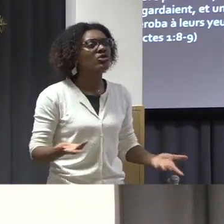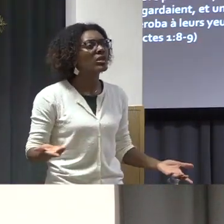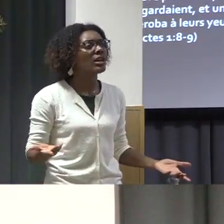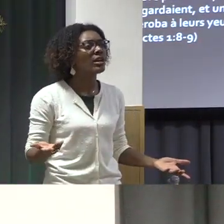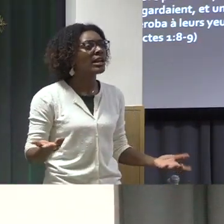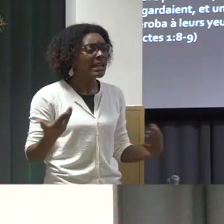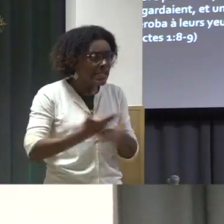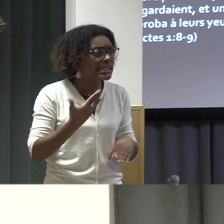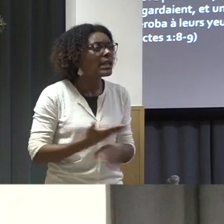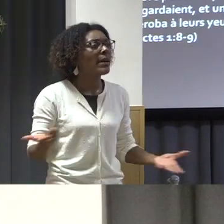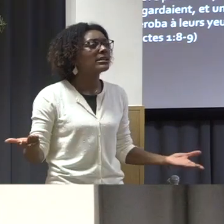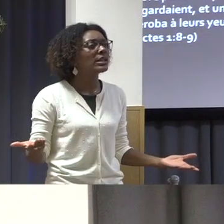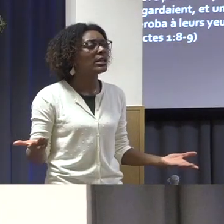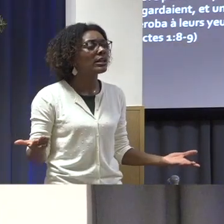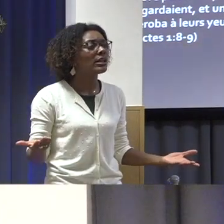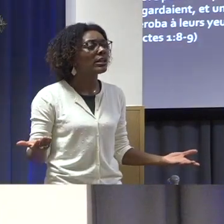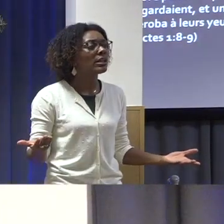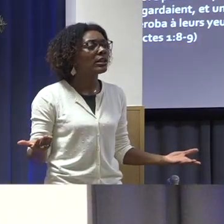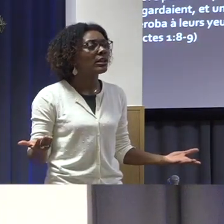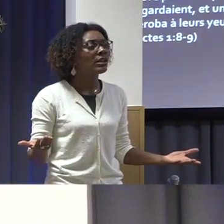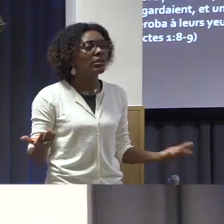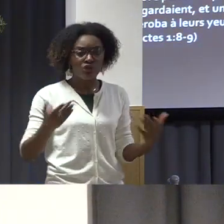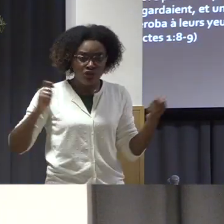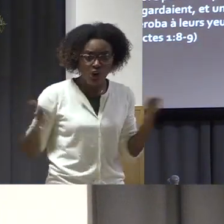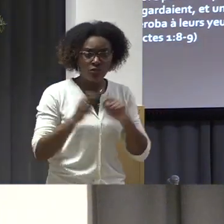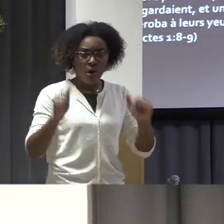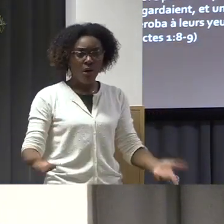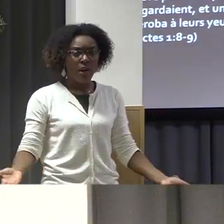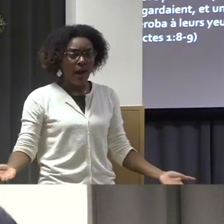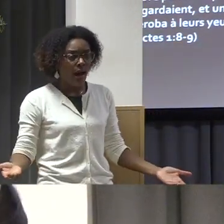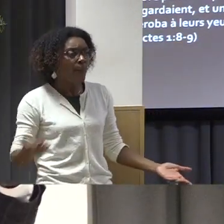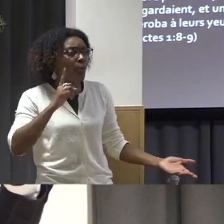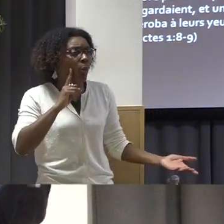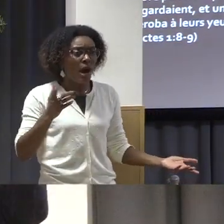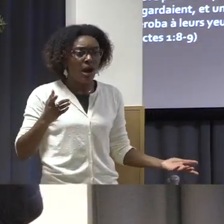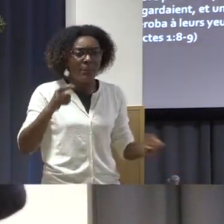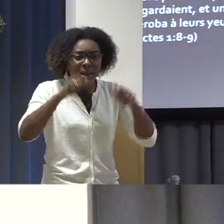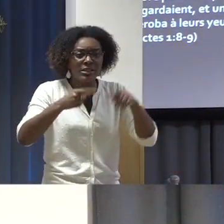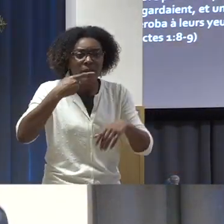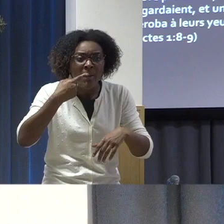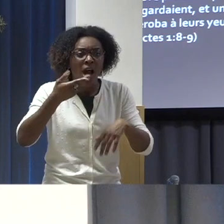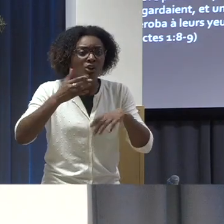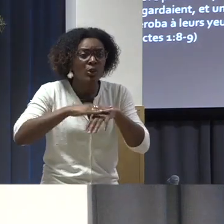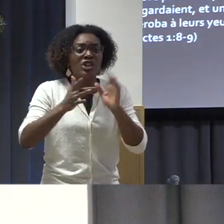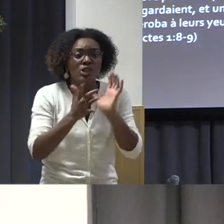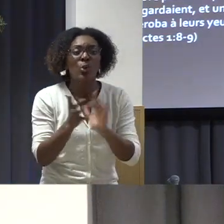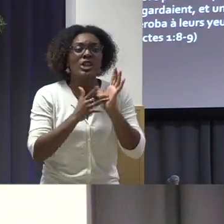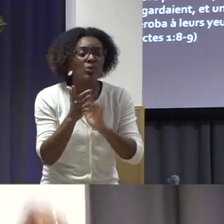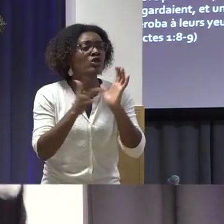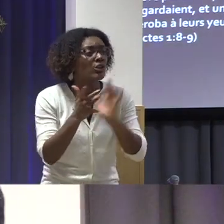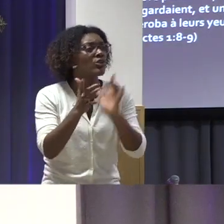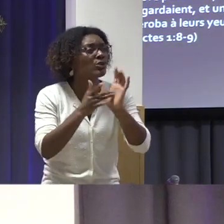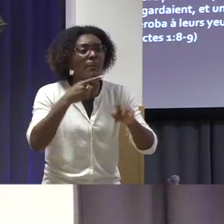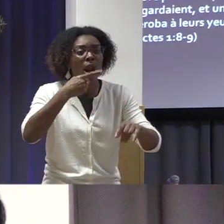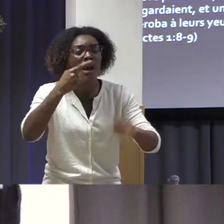qui est arrivé ce changement à un message ce que je sais j'en parle de jésus il